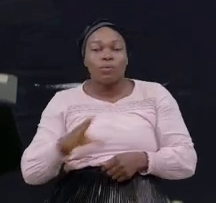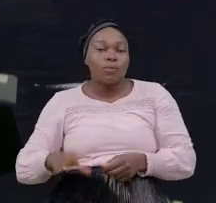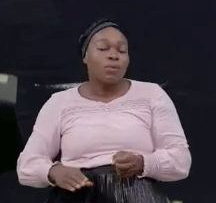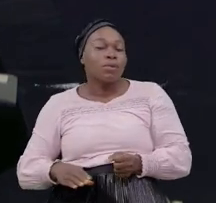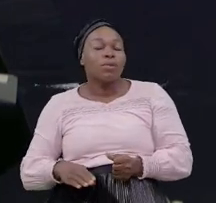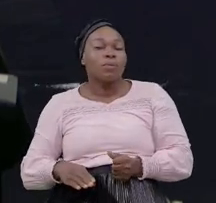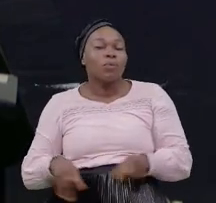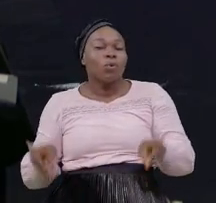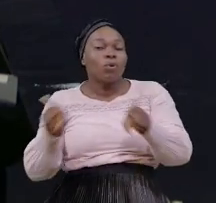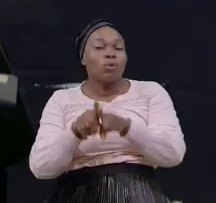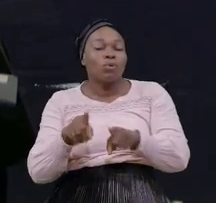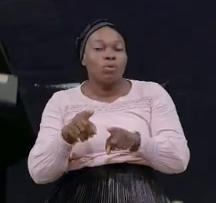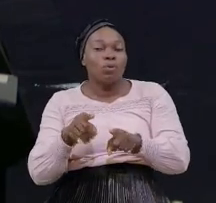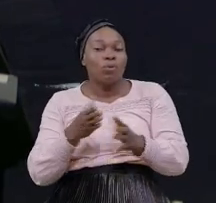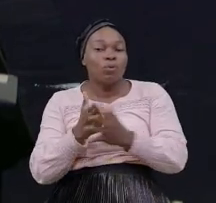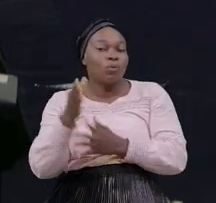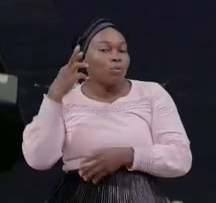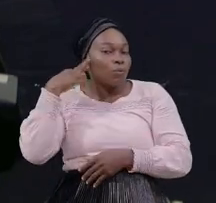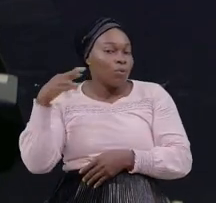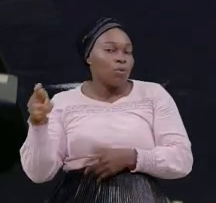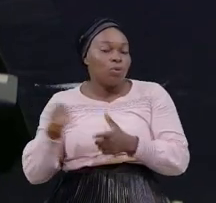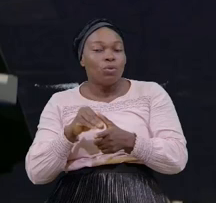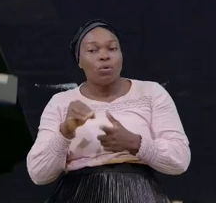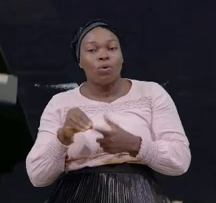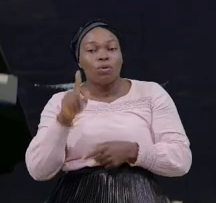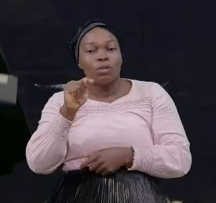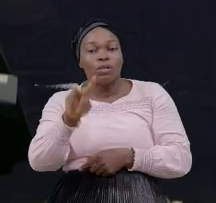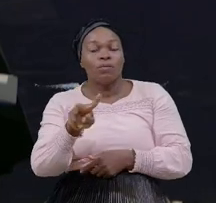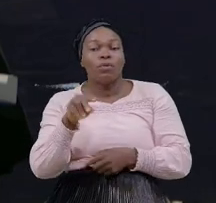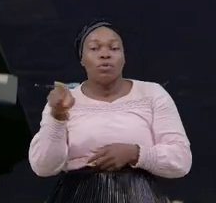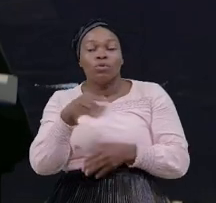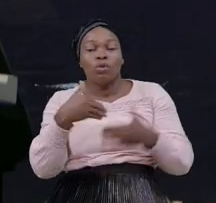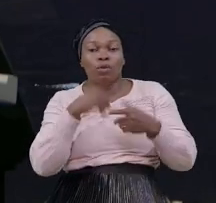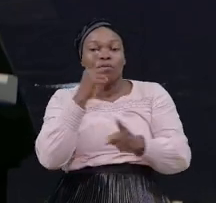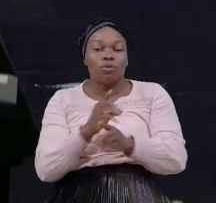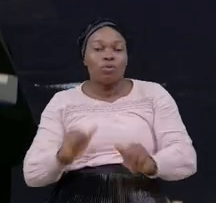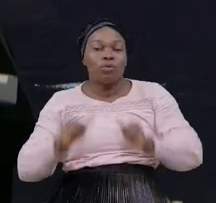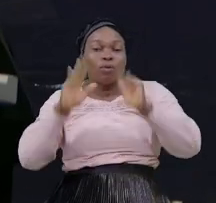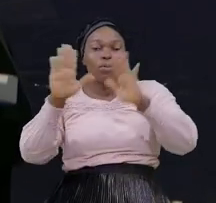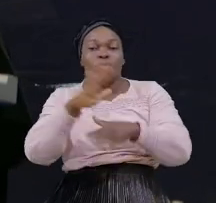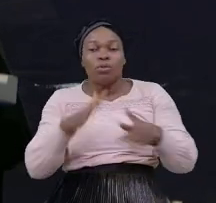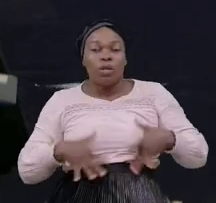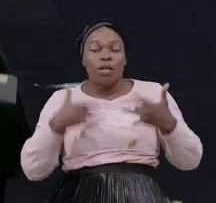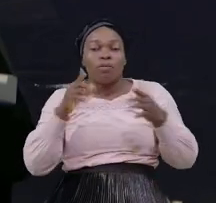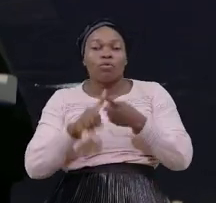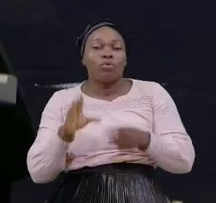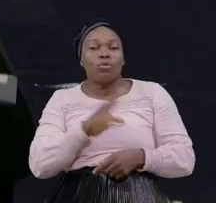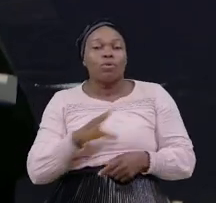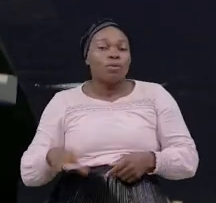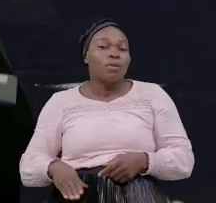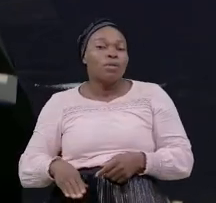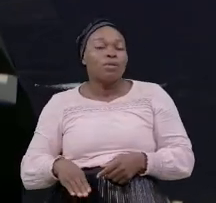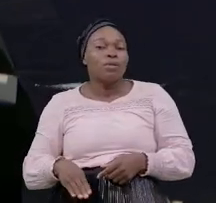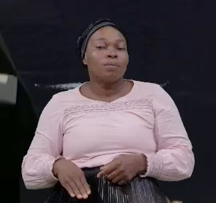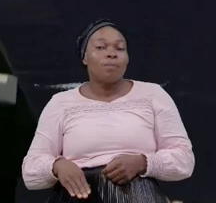Là, si vous êtes à la radio ou à la télé, vous venez de donner votre vie au Seigneur.